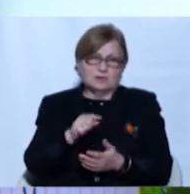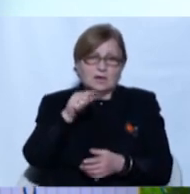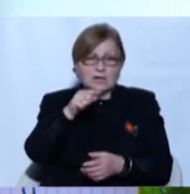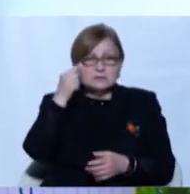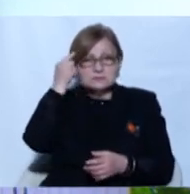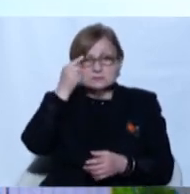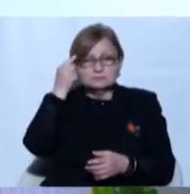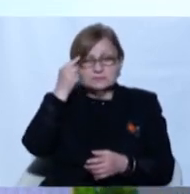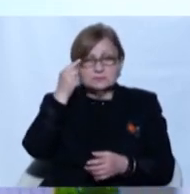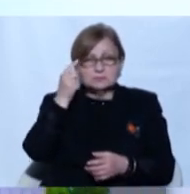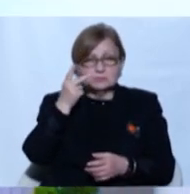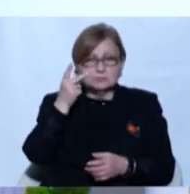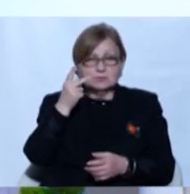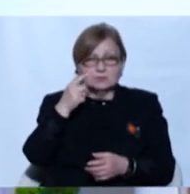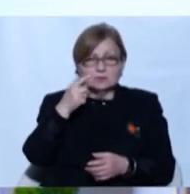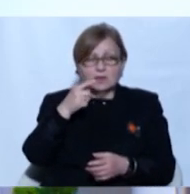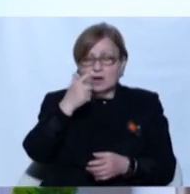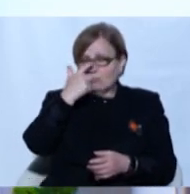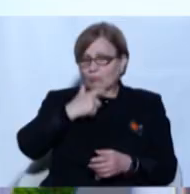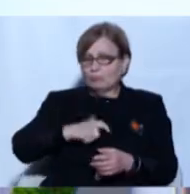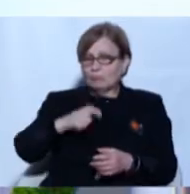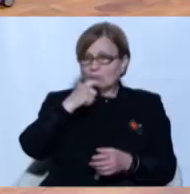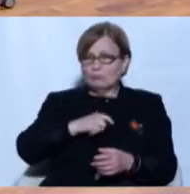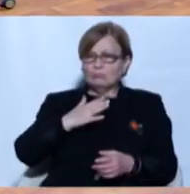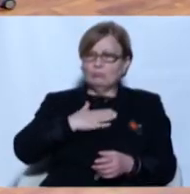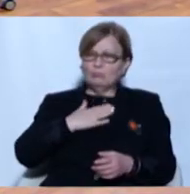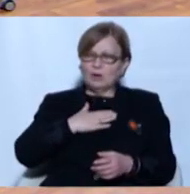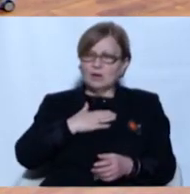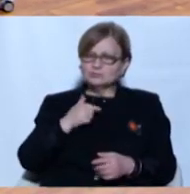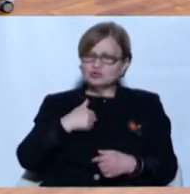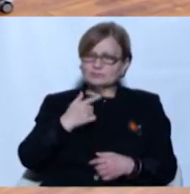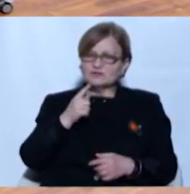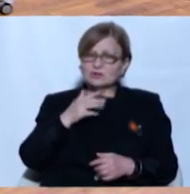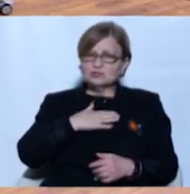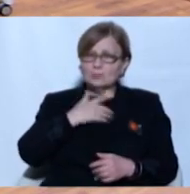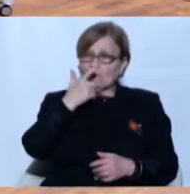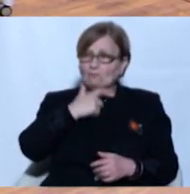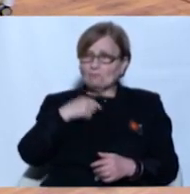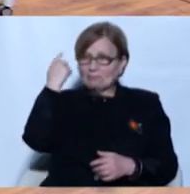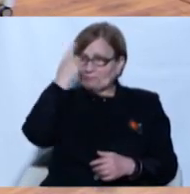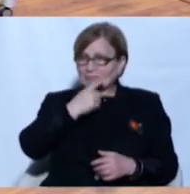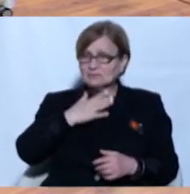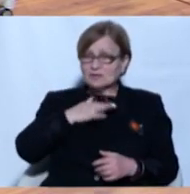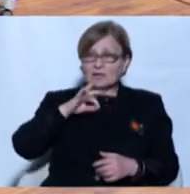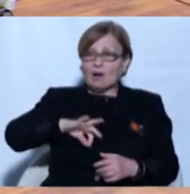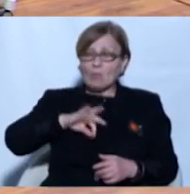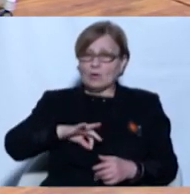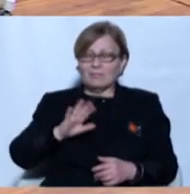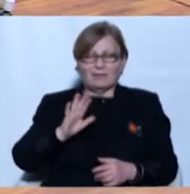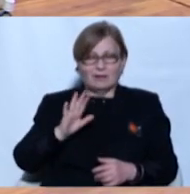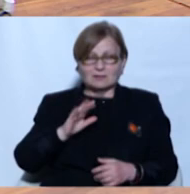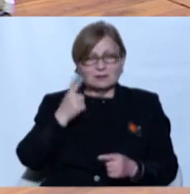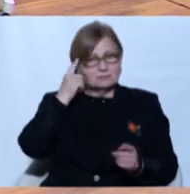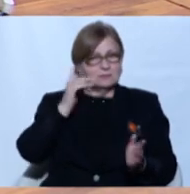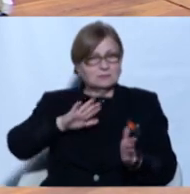უნდა გამოდიოდეს არა შენი საკუთარი მერკანტილური ინტერესებიდან, რომ ამ წუთში რაღაცა სიკეთე მიიღო, არამედ ქვეყნის ზოგადი ინტერესიდან.